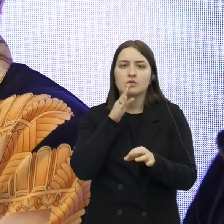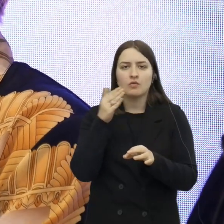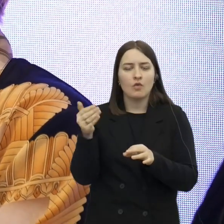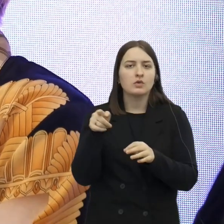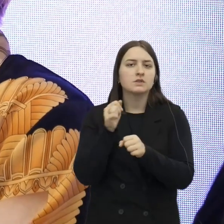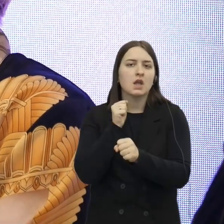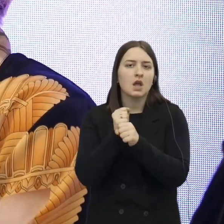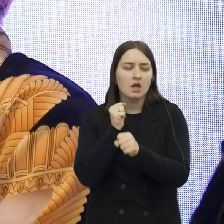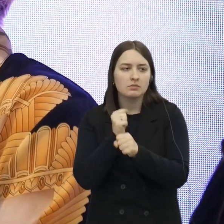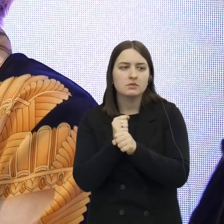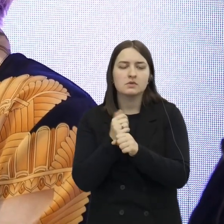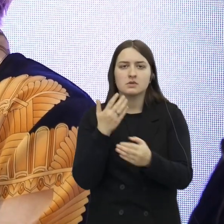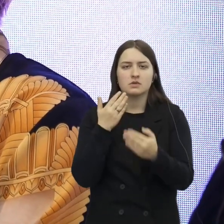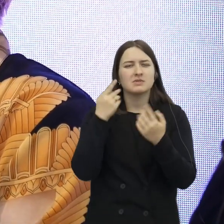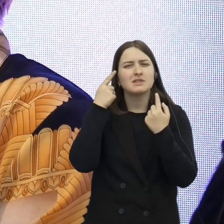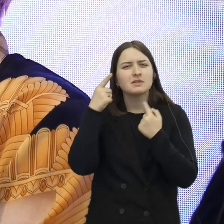like